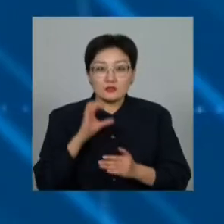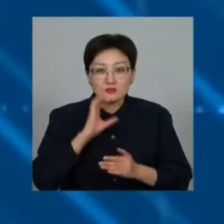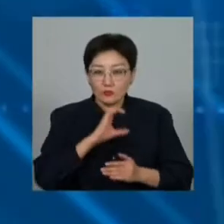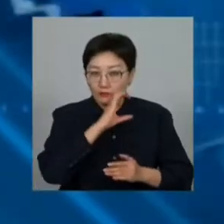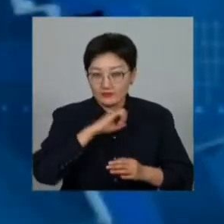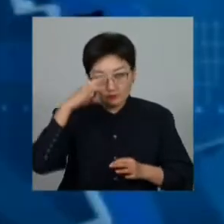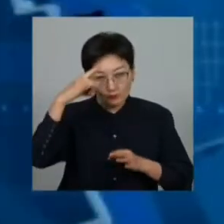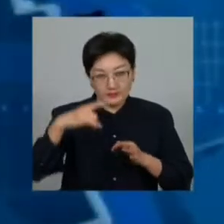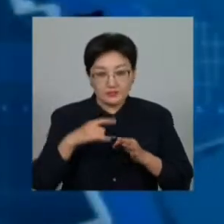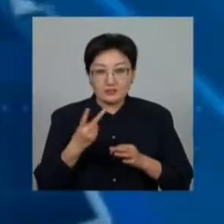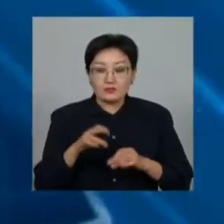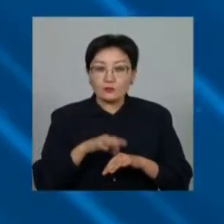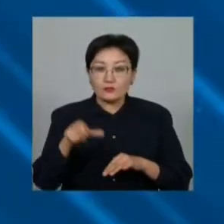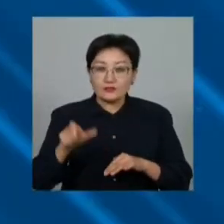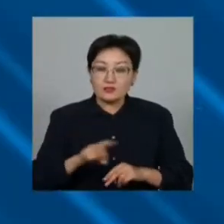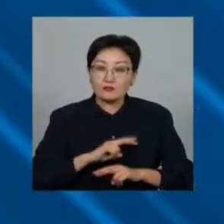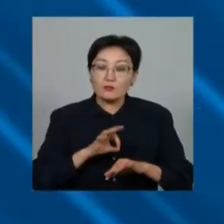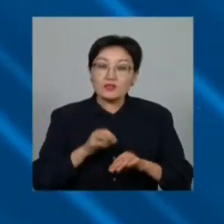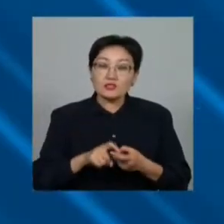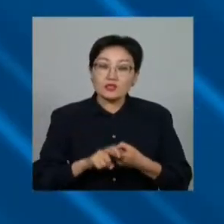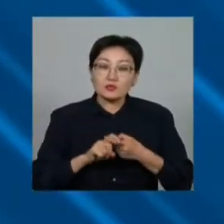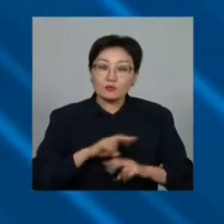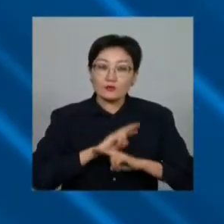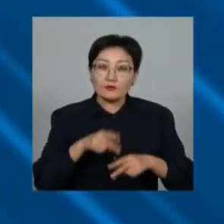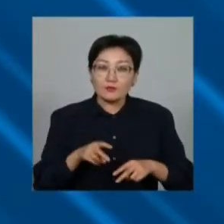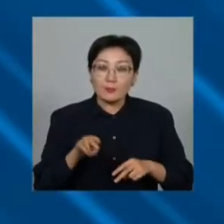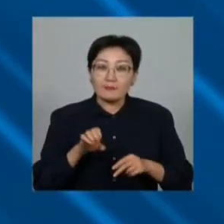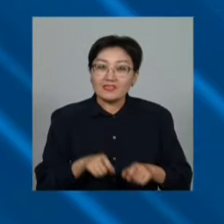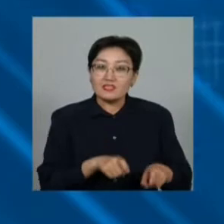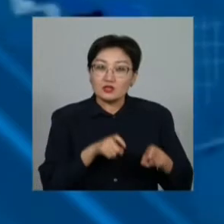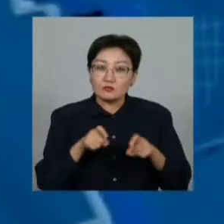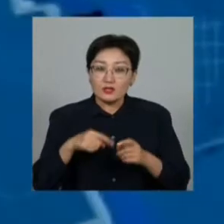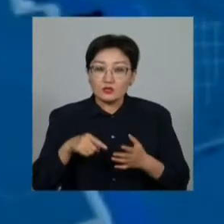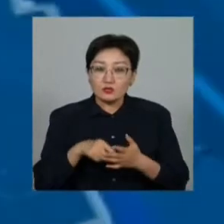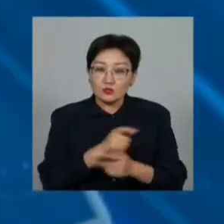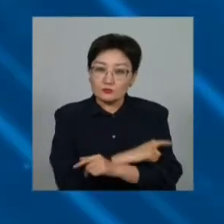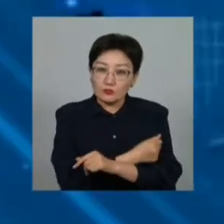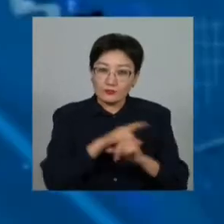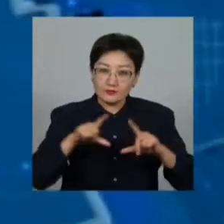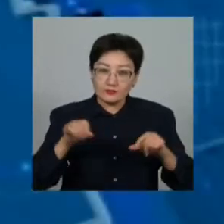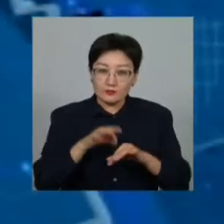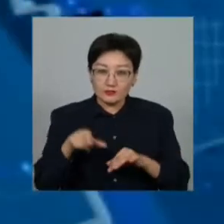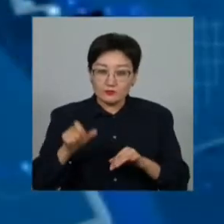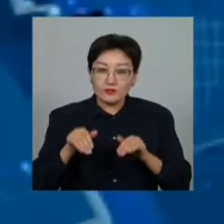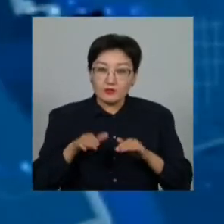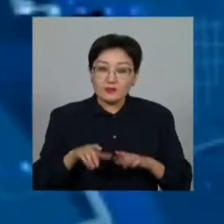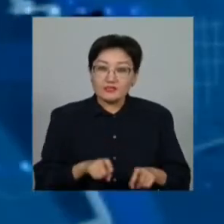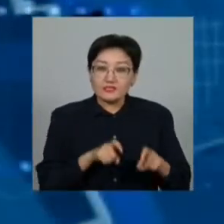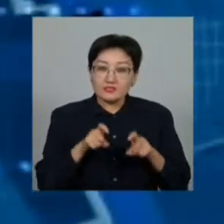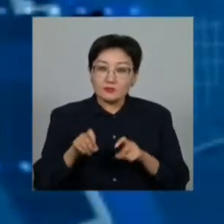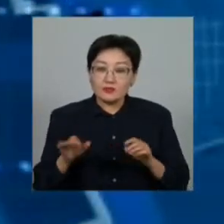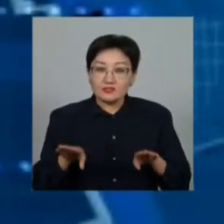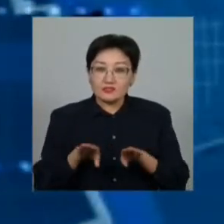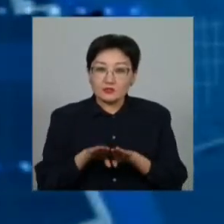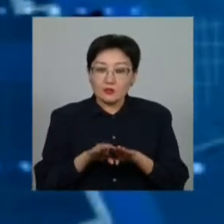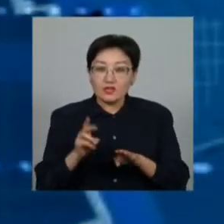области две пациентки с коронавирусом скончались при транспортировке в городскую больницу пациенток решили привезти из закрыть